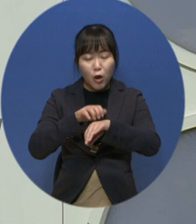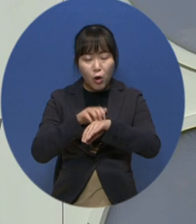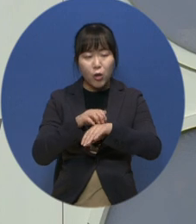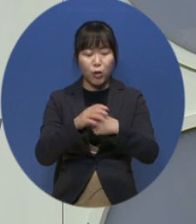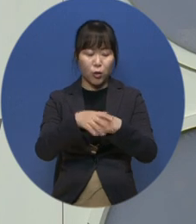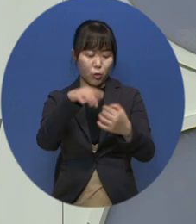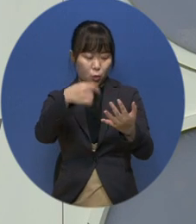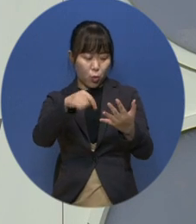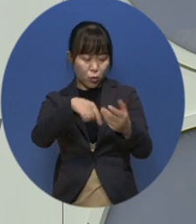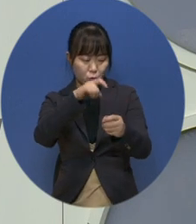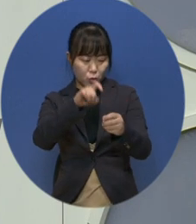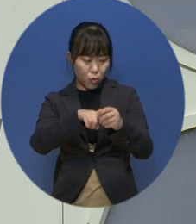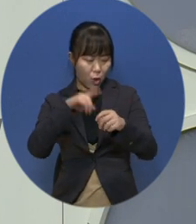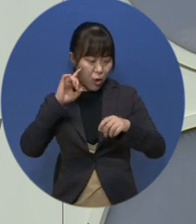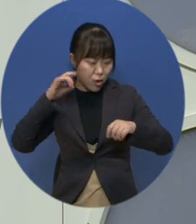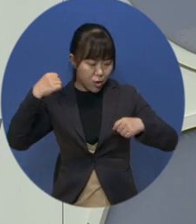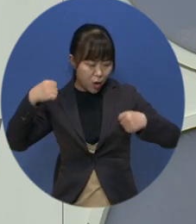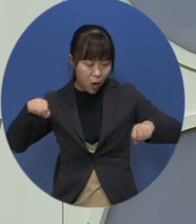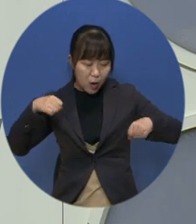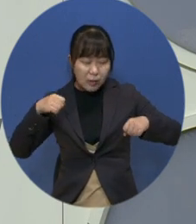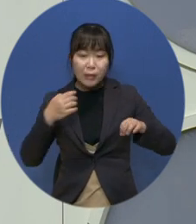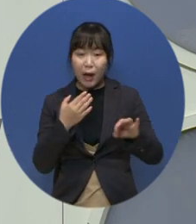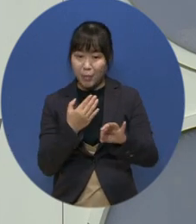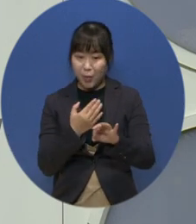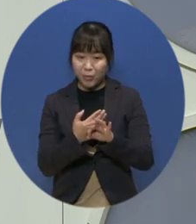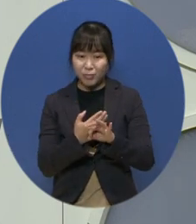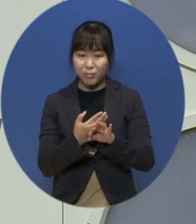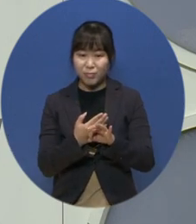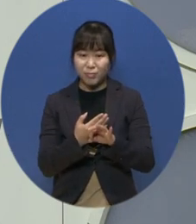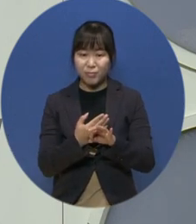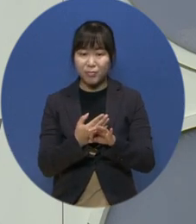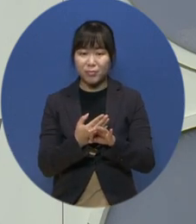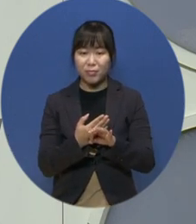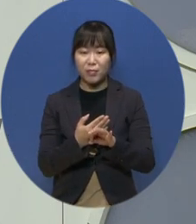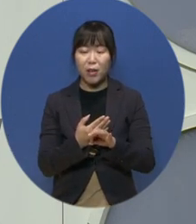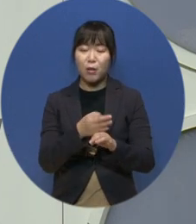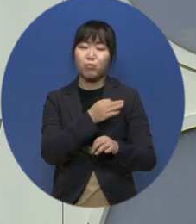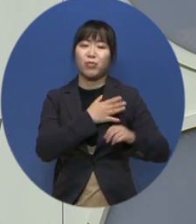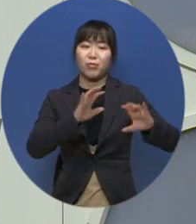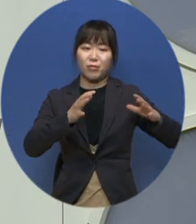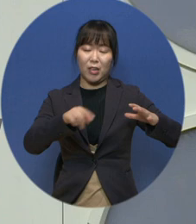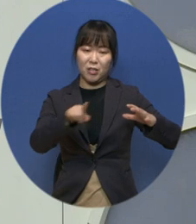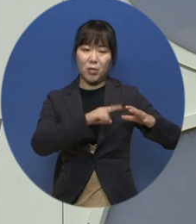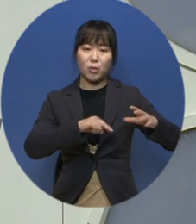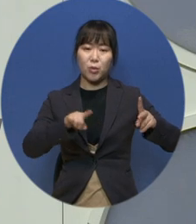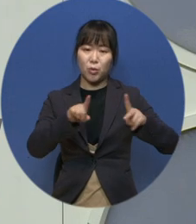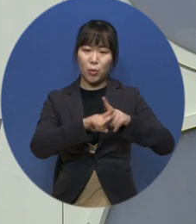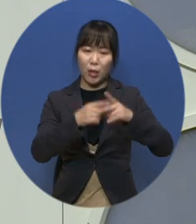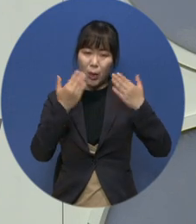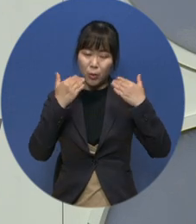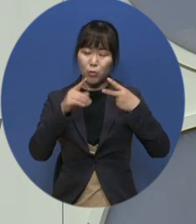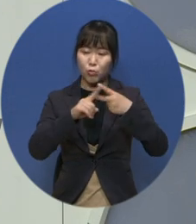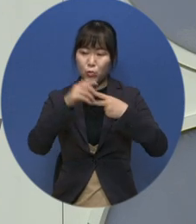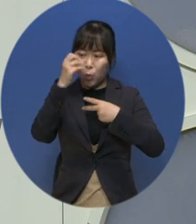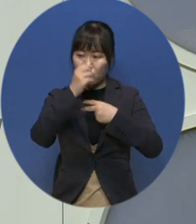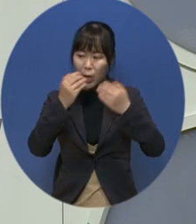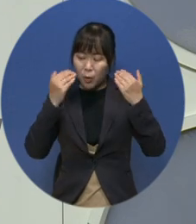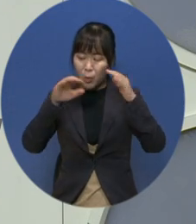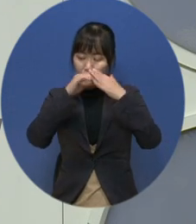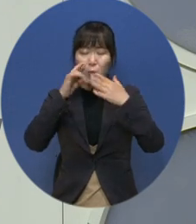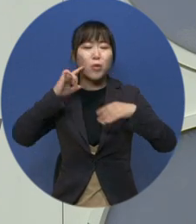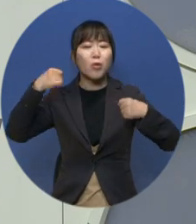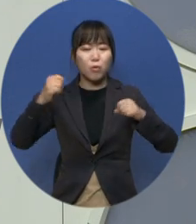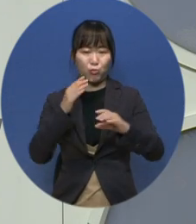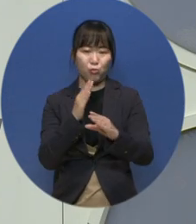우리가 교육적으로 연극을 하게 되면 이미 그 선진국에서는 초등학교, 중고등학교 다 연극을